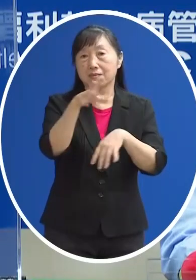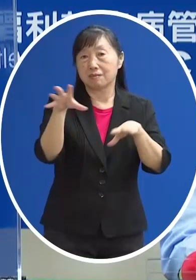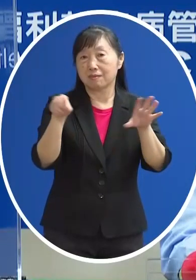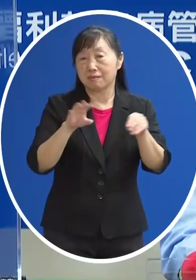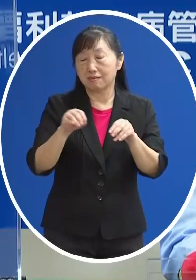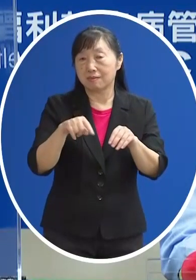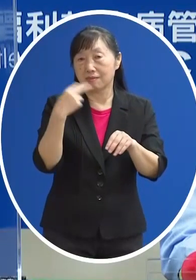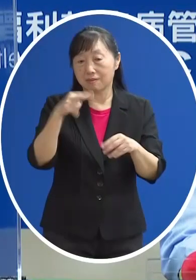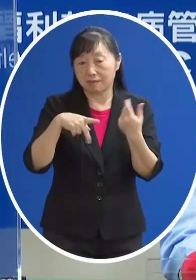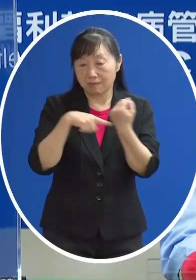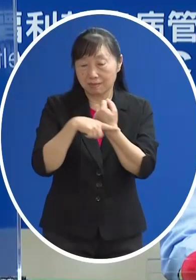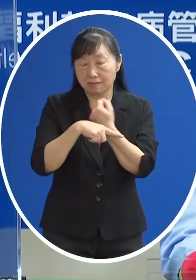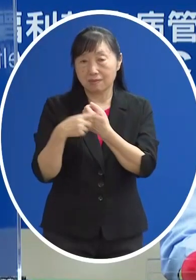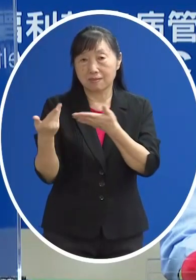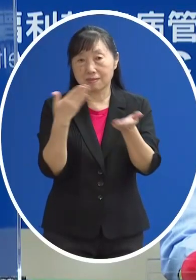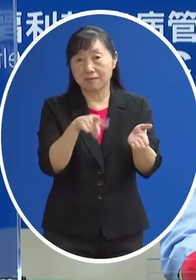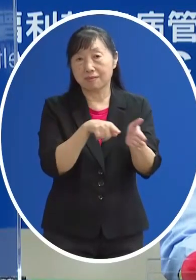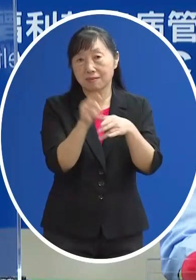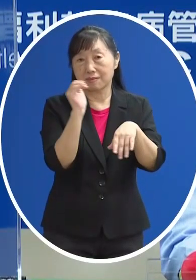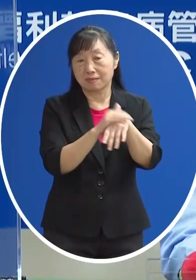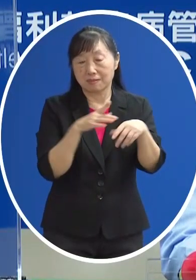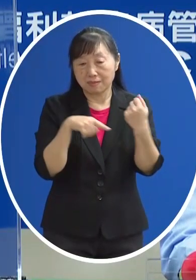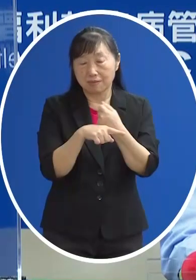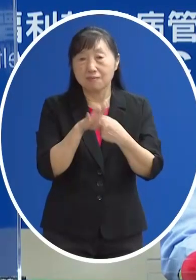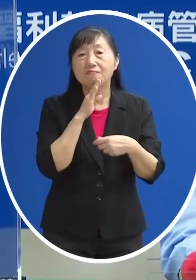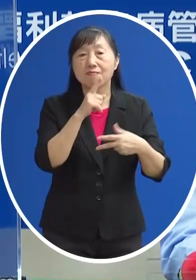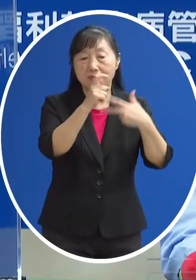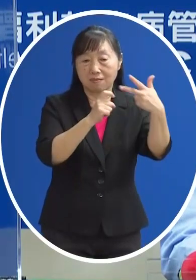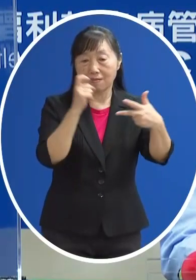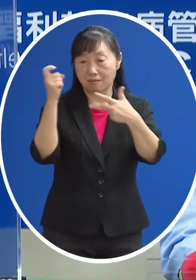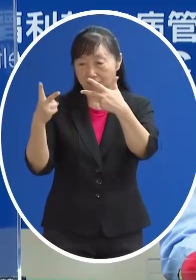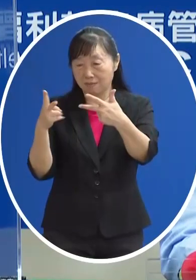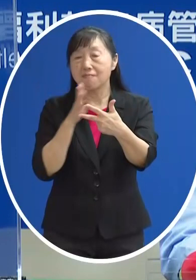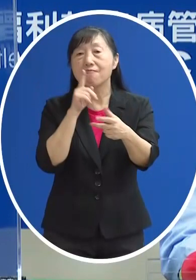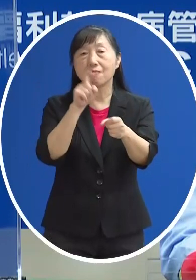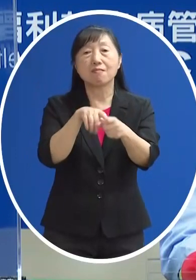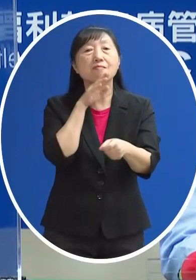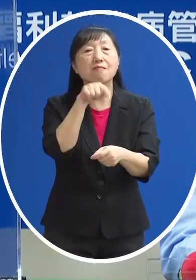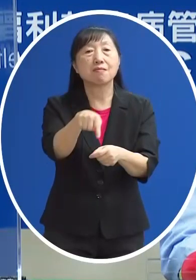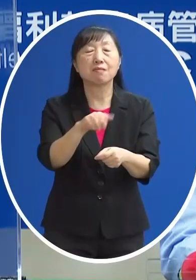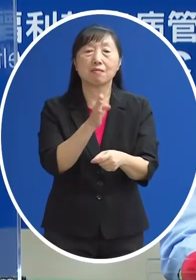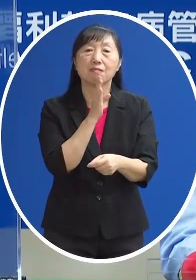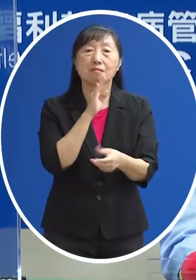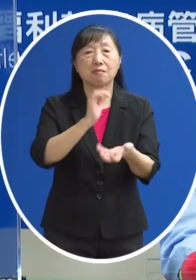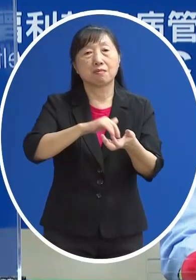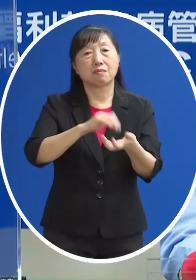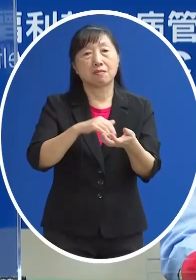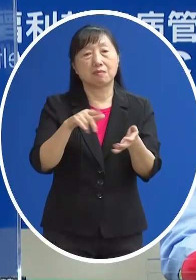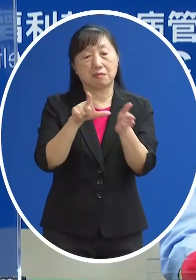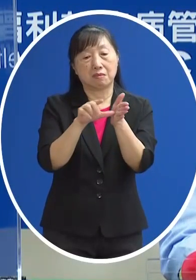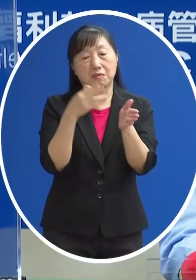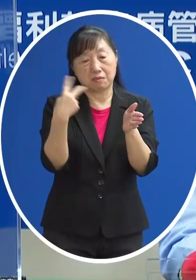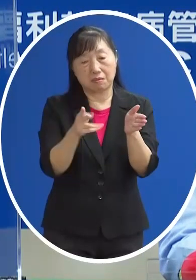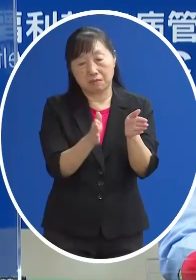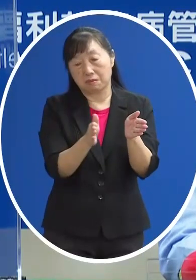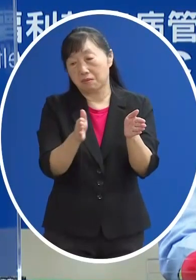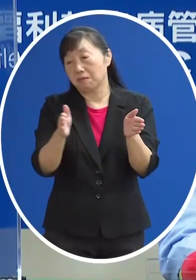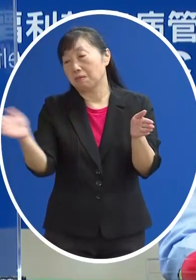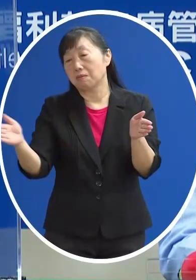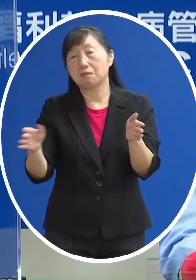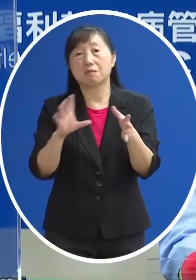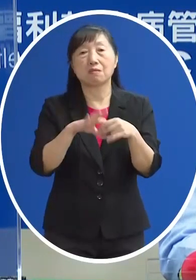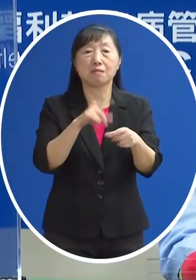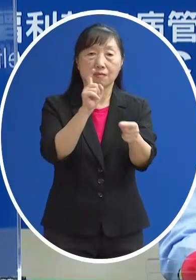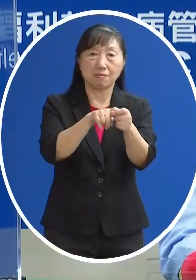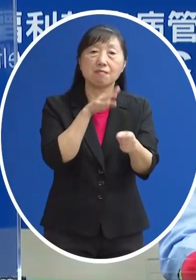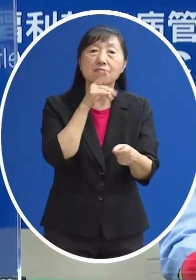家在研究，好，我们以10到12周为一个目标，好，但是也不排除把时间拉得更长，因为我们的目